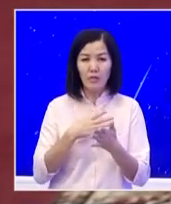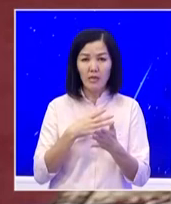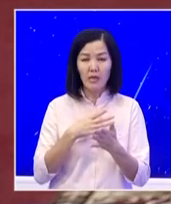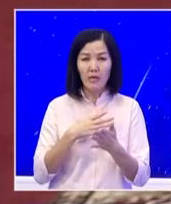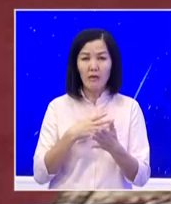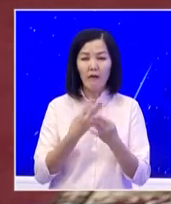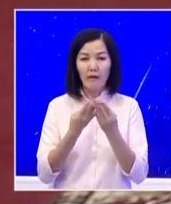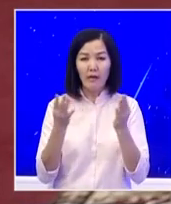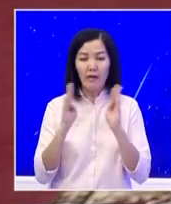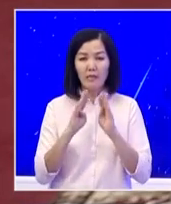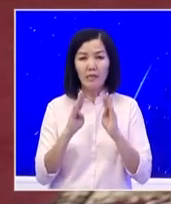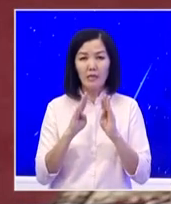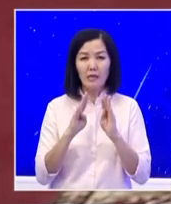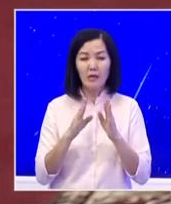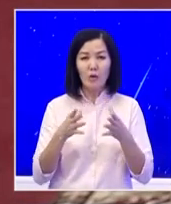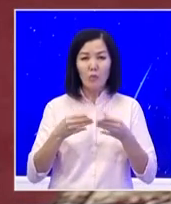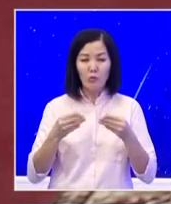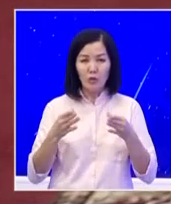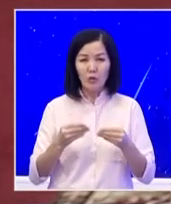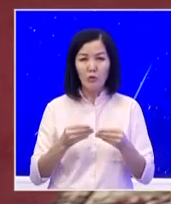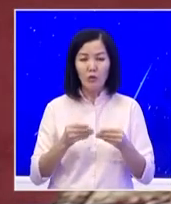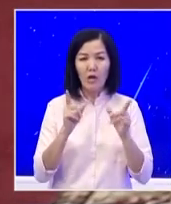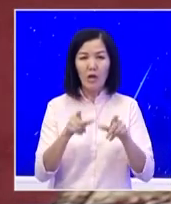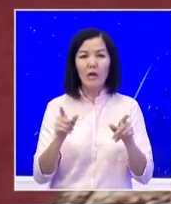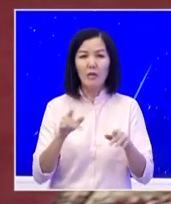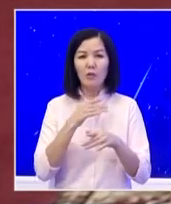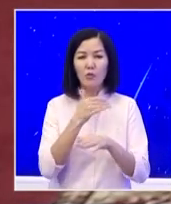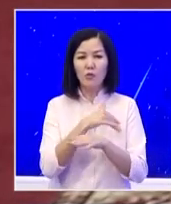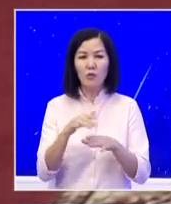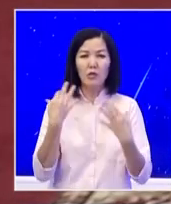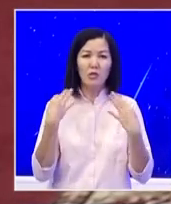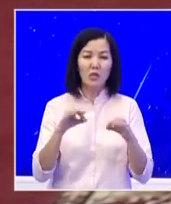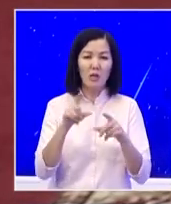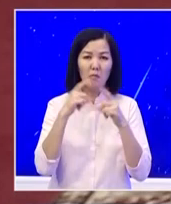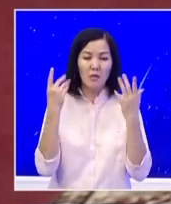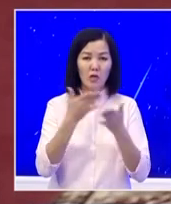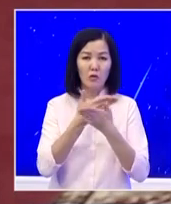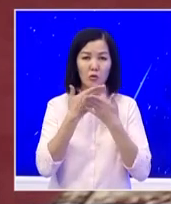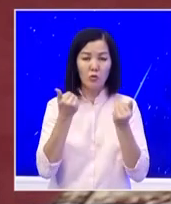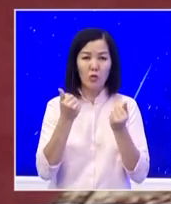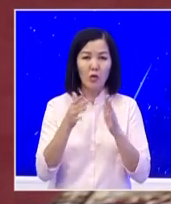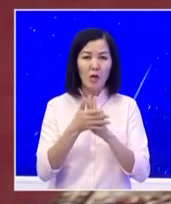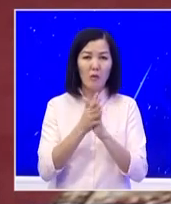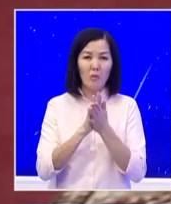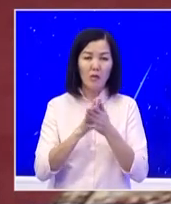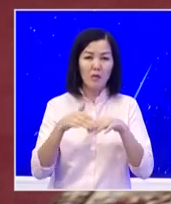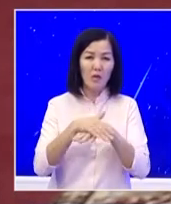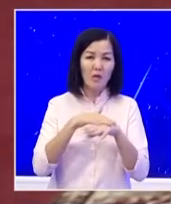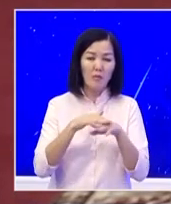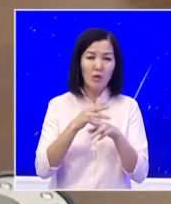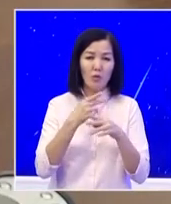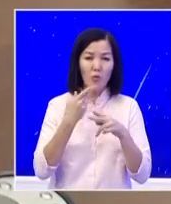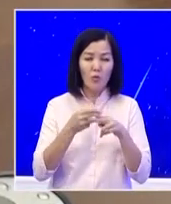бұл карантин режимінің босаңсуынан. Өйткені адамдар көшеде жайбарақат маскасыз жүр. Көптеп жиналып бас қосып жатқандар да